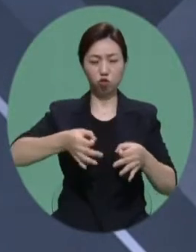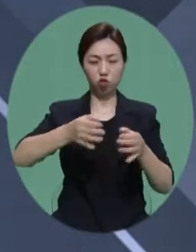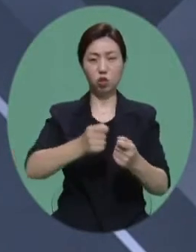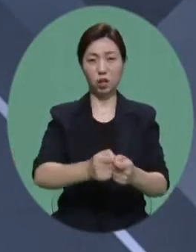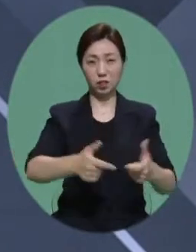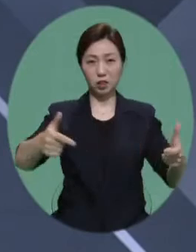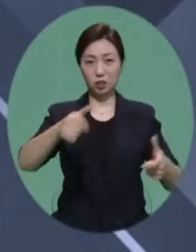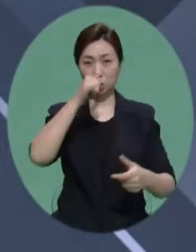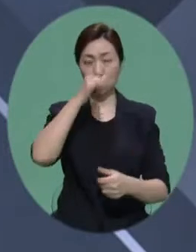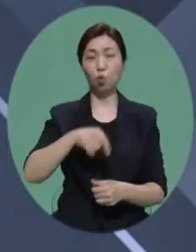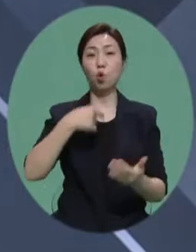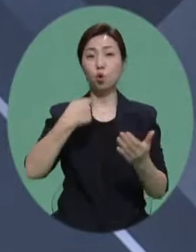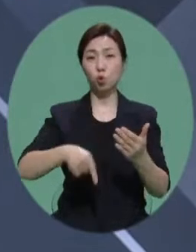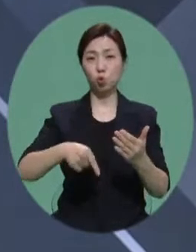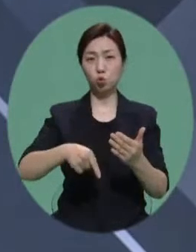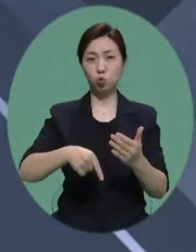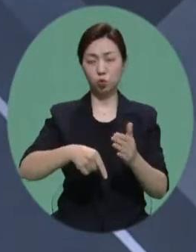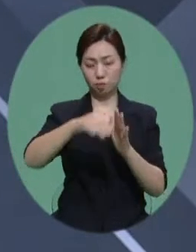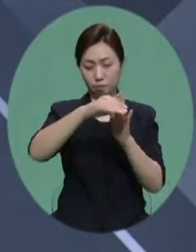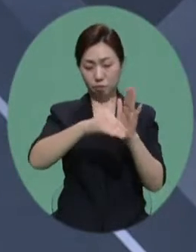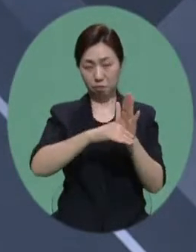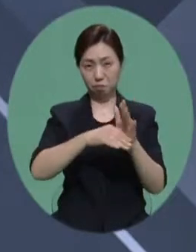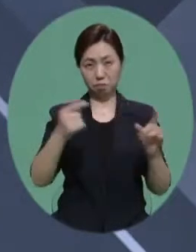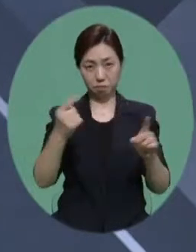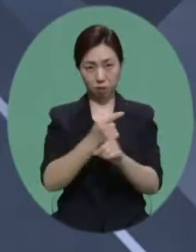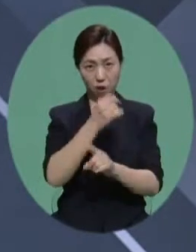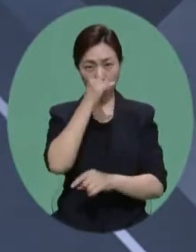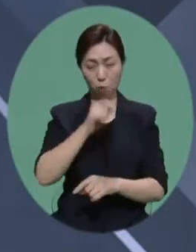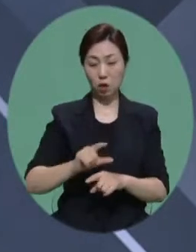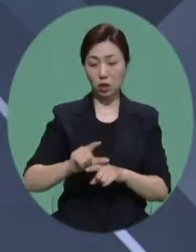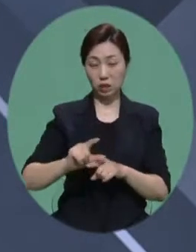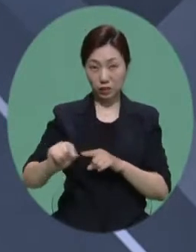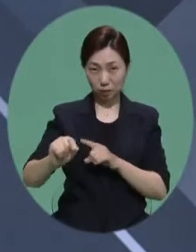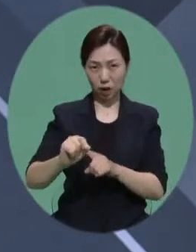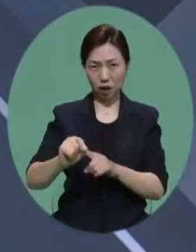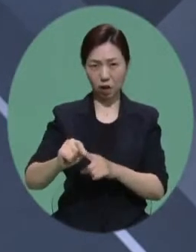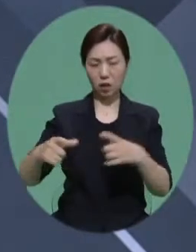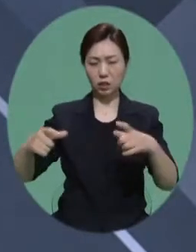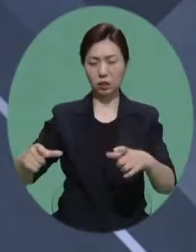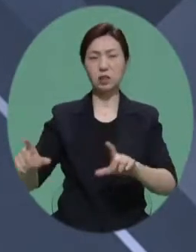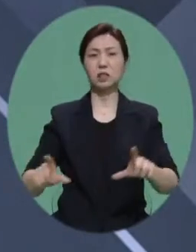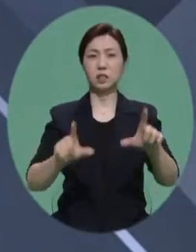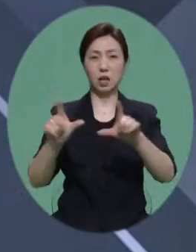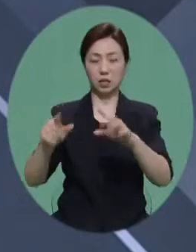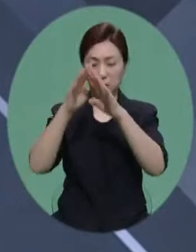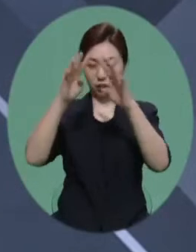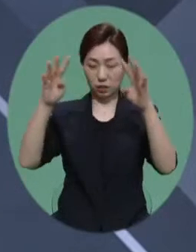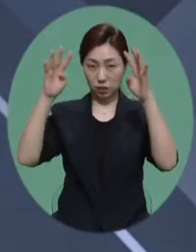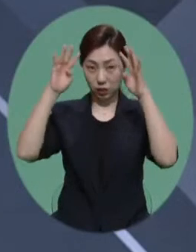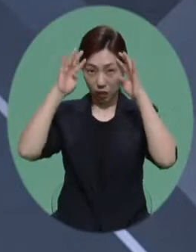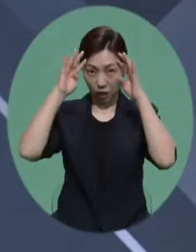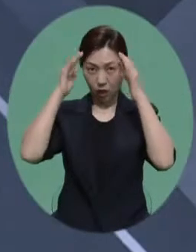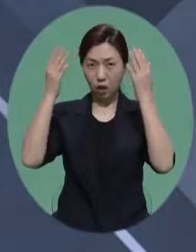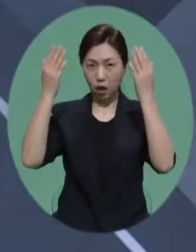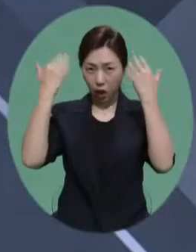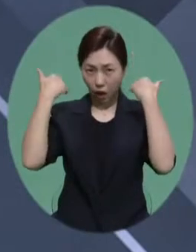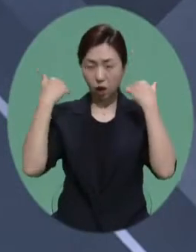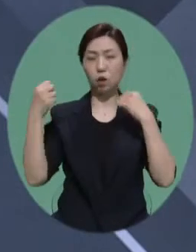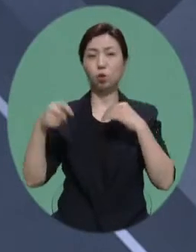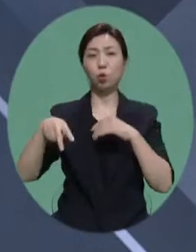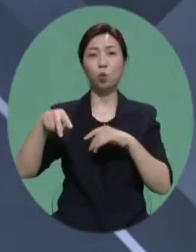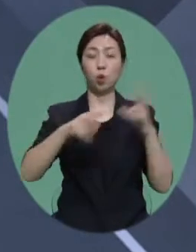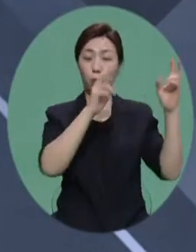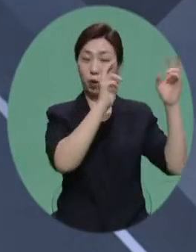교육과정도 좀 개혁을 하고 에 지방 청년들을 위한 지방 대학과의 기업과 연계